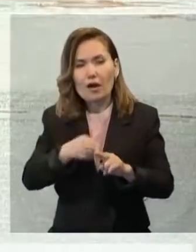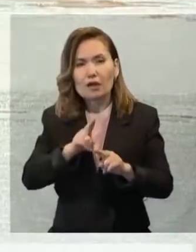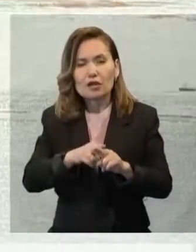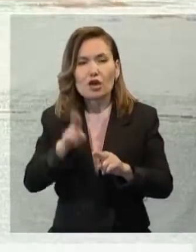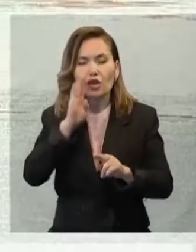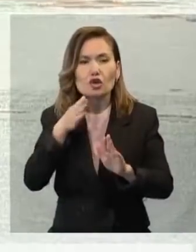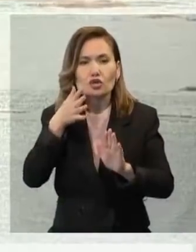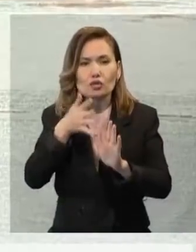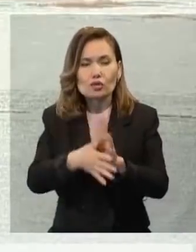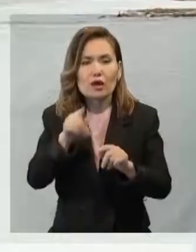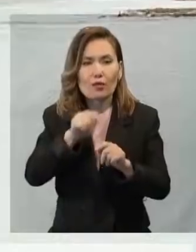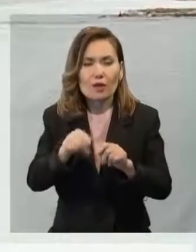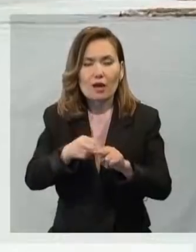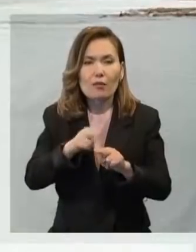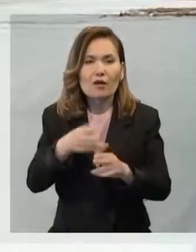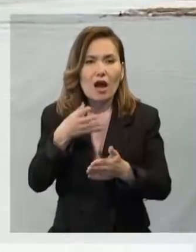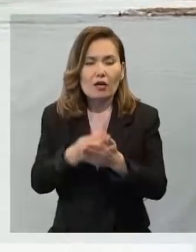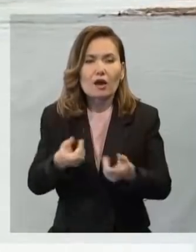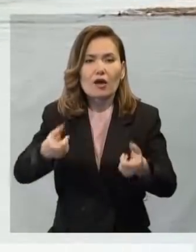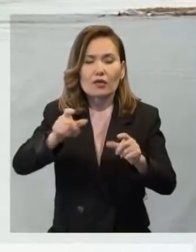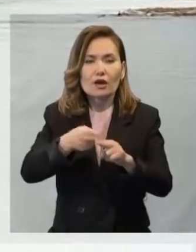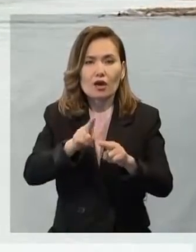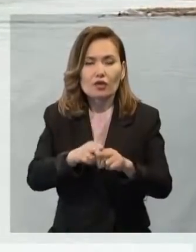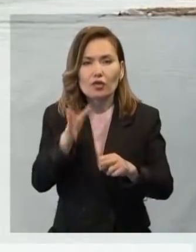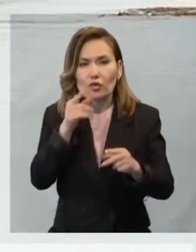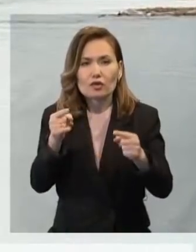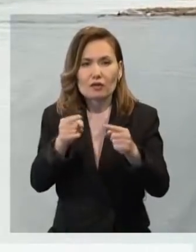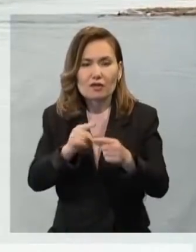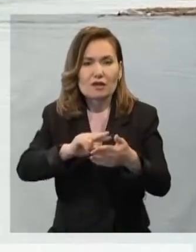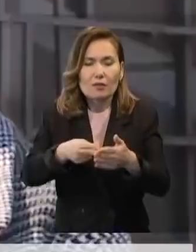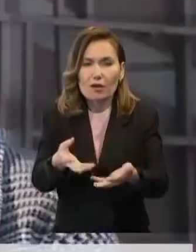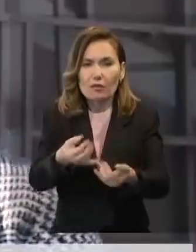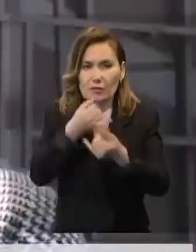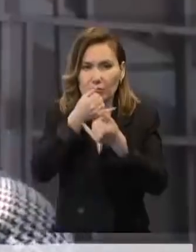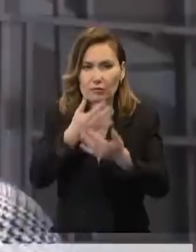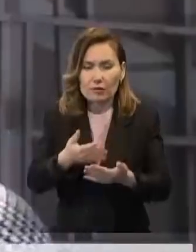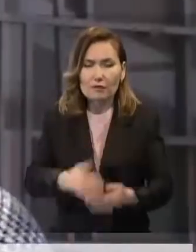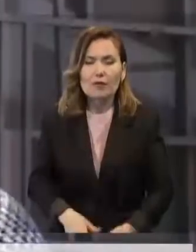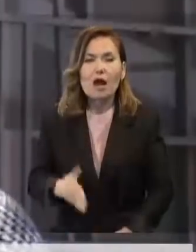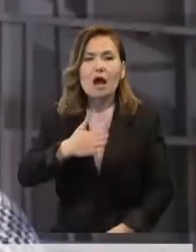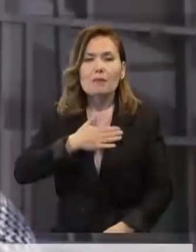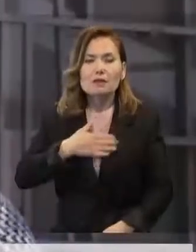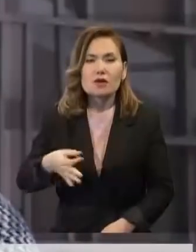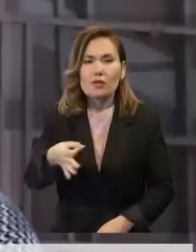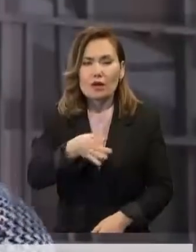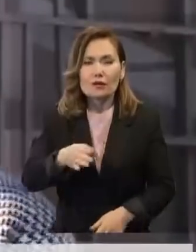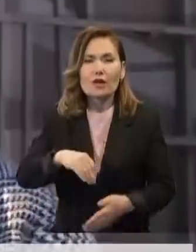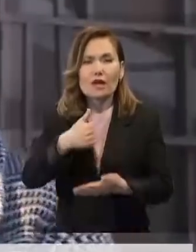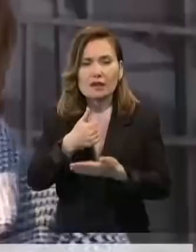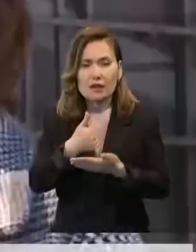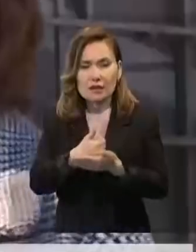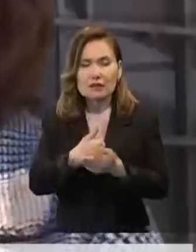қымбаттап кеткендігі де алаңдатып отыр. Және оны уақытында алудың да әуре сарсаңы көп екен. Біздің облыс бойынша негіздеме